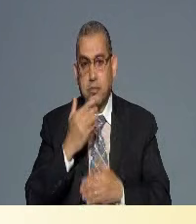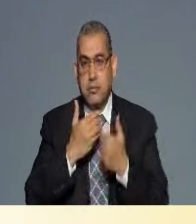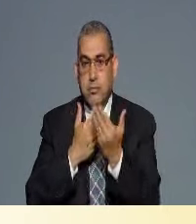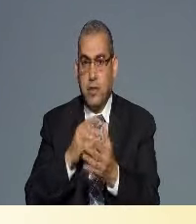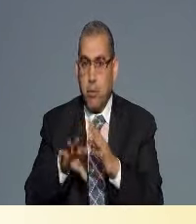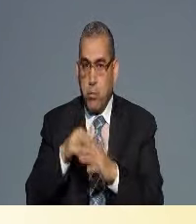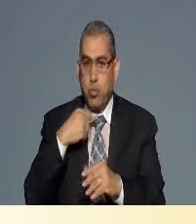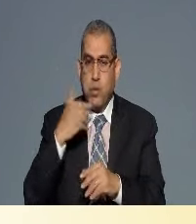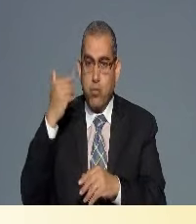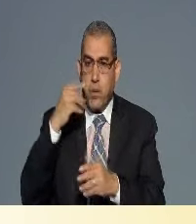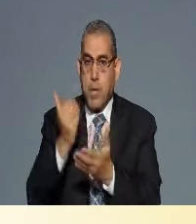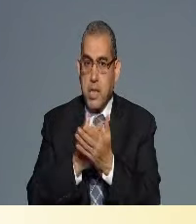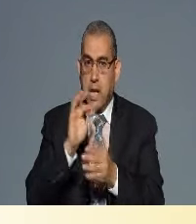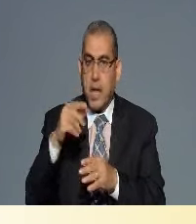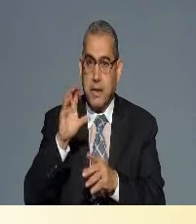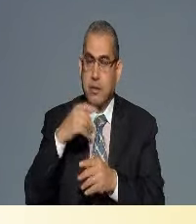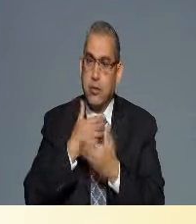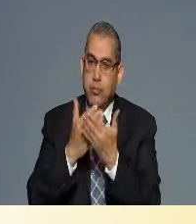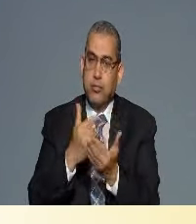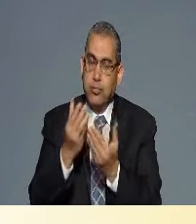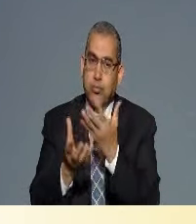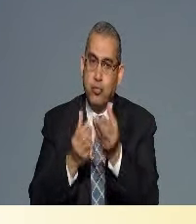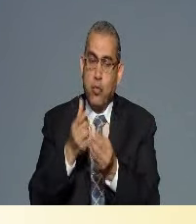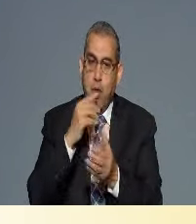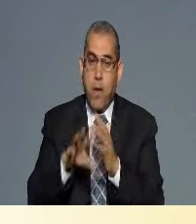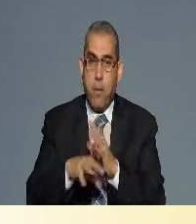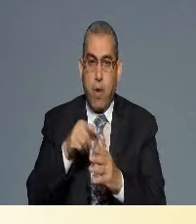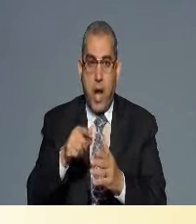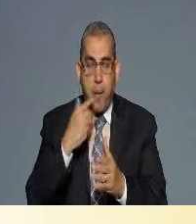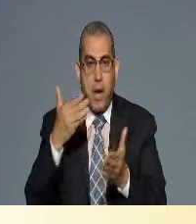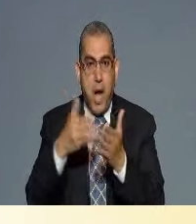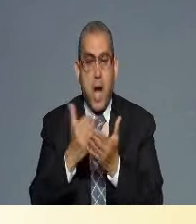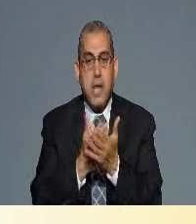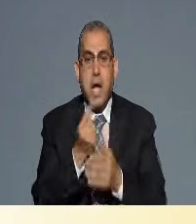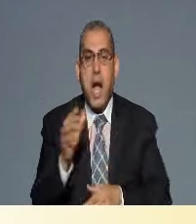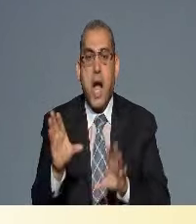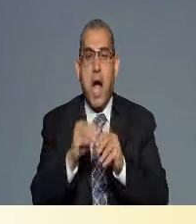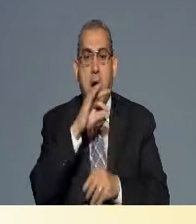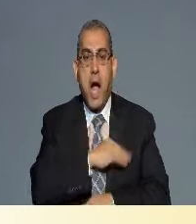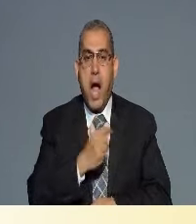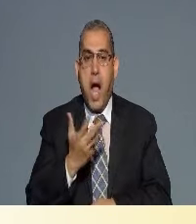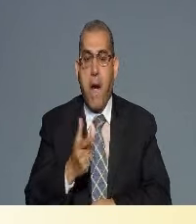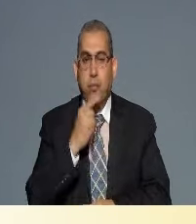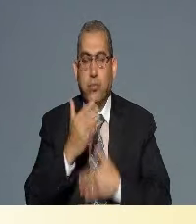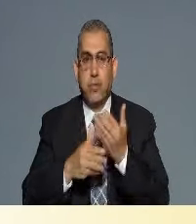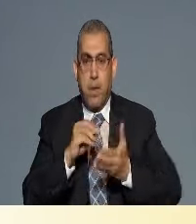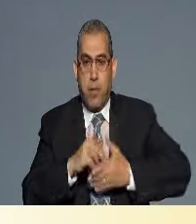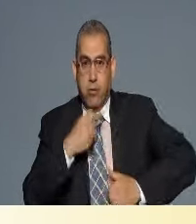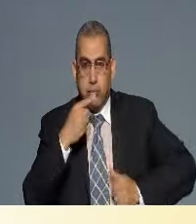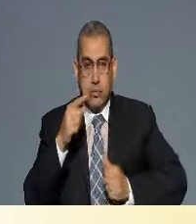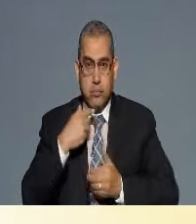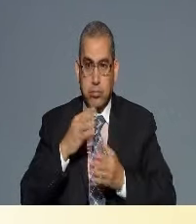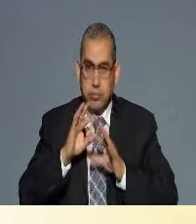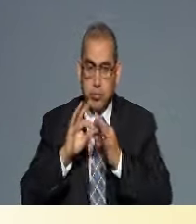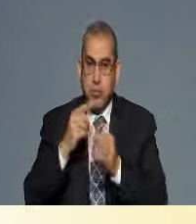مشروعات اقتصاديه، وساعات ممكن نقول ان المشروع كعائد اقتصادي ما بيكونش يعني قوي، ولكن سيادتك دائما